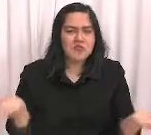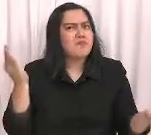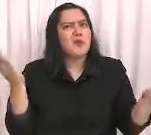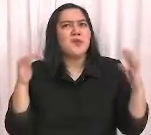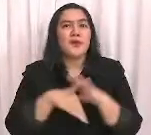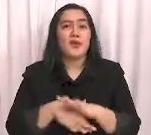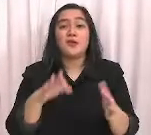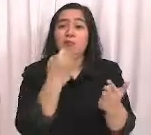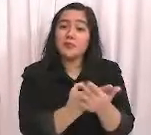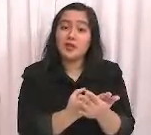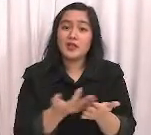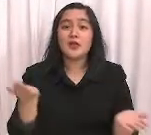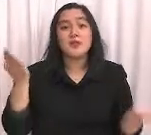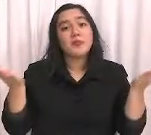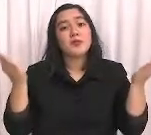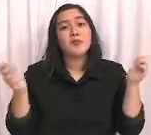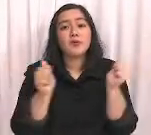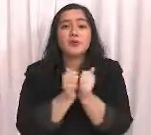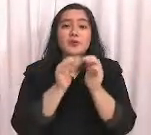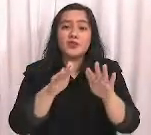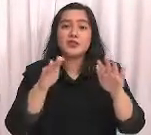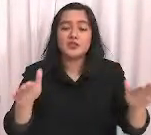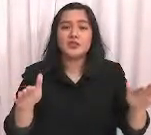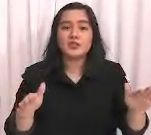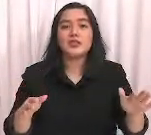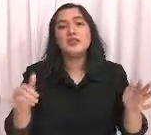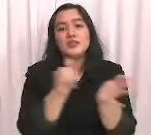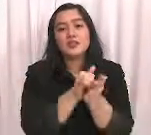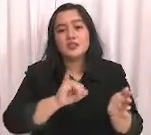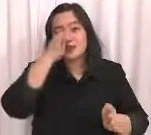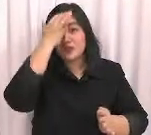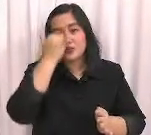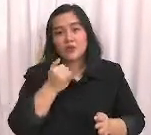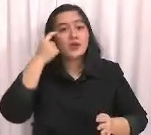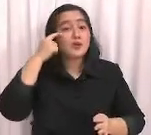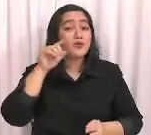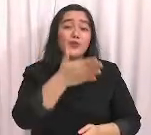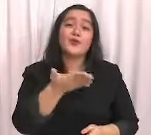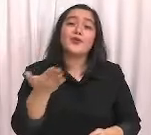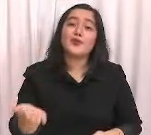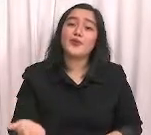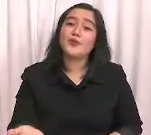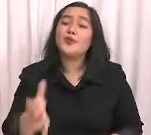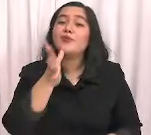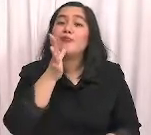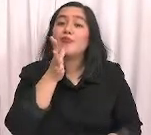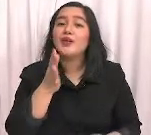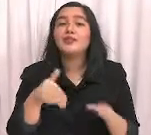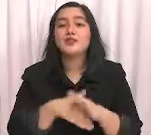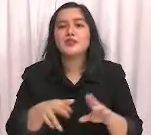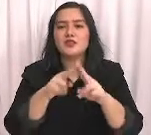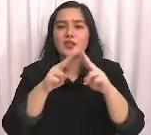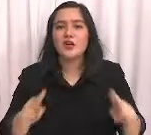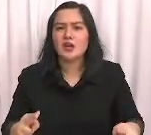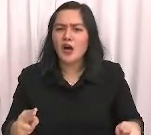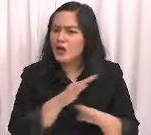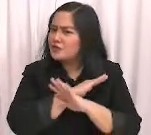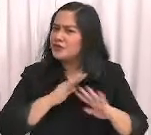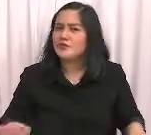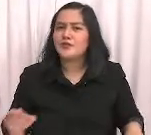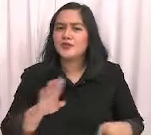Ayun po. Kaya yung mga nanay na nasa tahanan, huwag kayong mabibigo, huwag kayong malulungkot. Dito lang naman ako sa bahay.